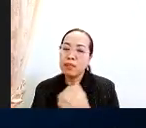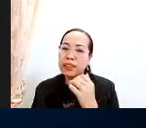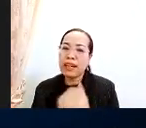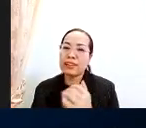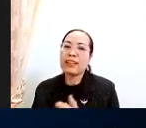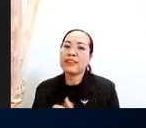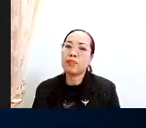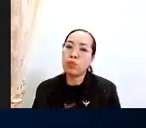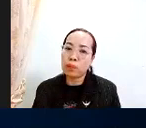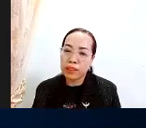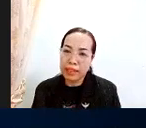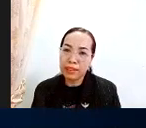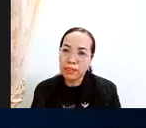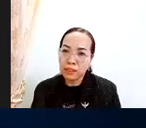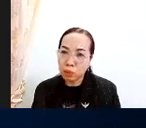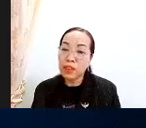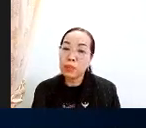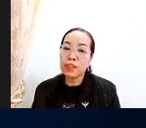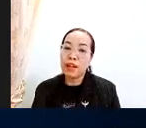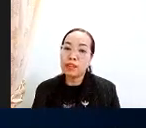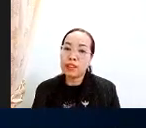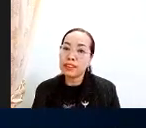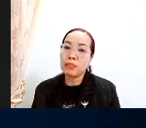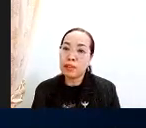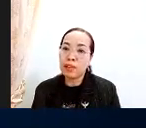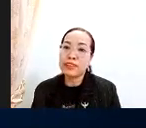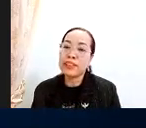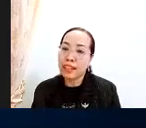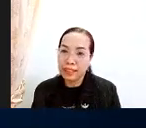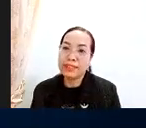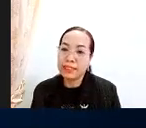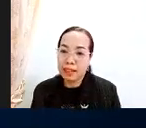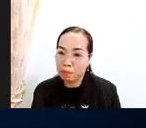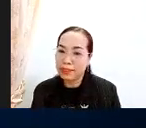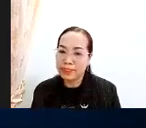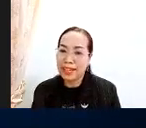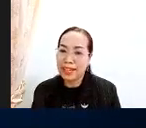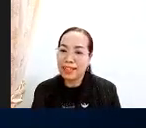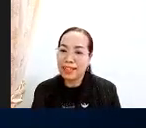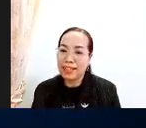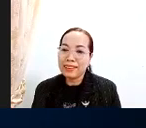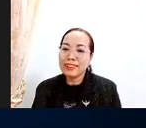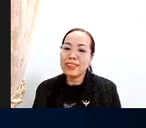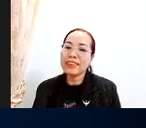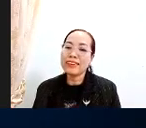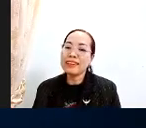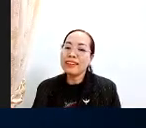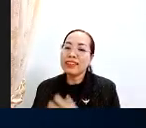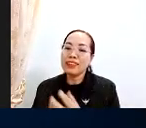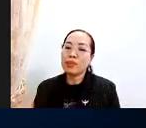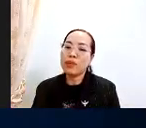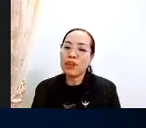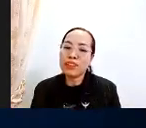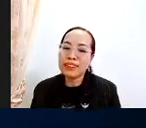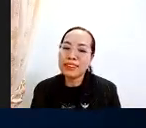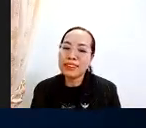dương miên ca tăng chất một muôn nâng ca thưa vì ở đây sẽ bắn bao nhiêu khay thì chỉ cả bật chả chẳng cứ nếu